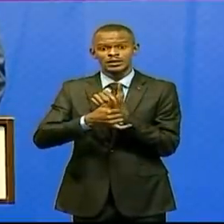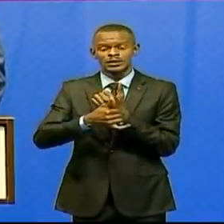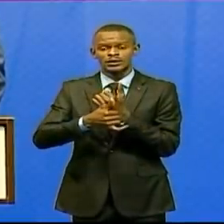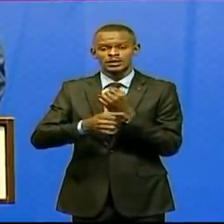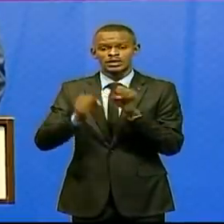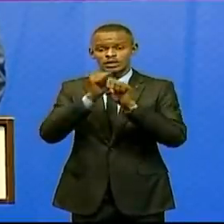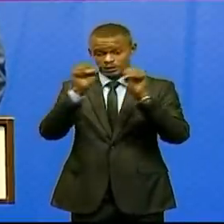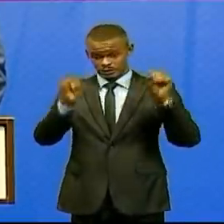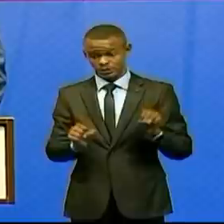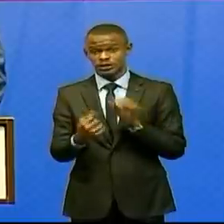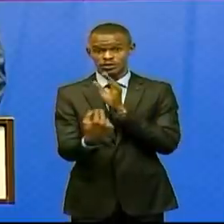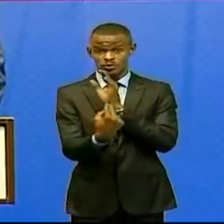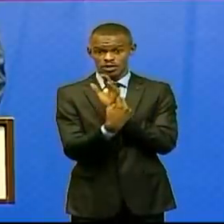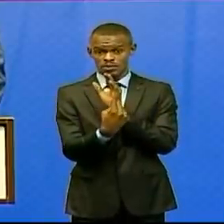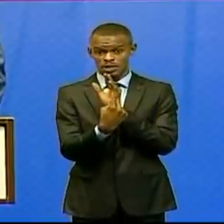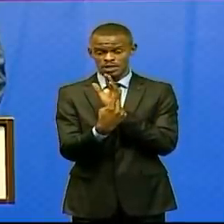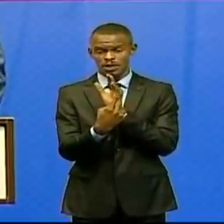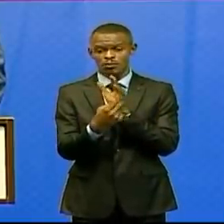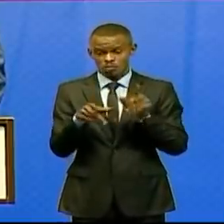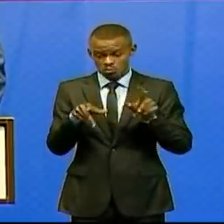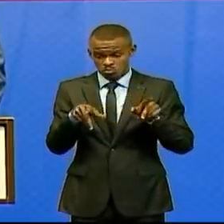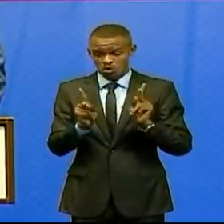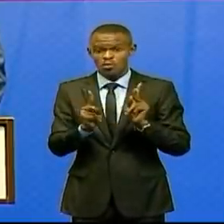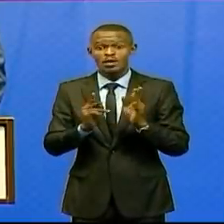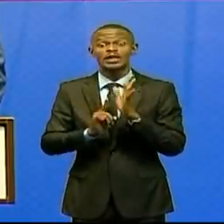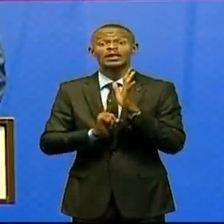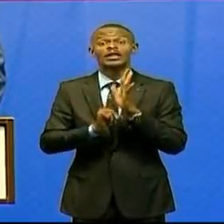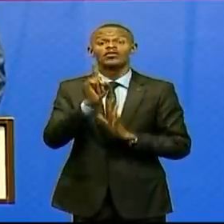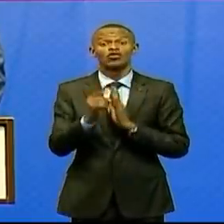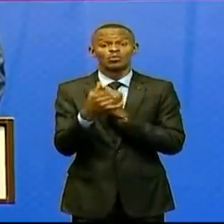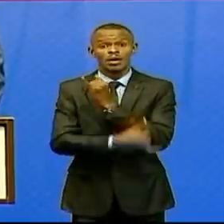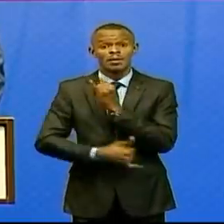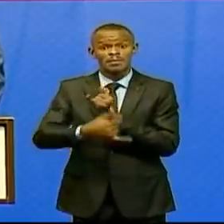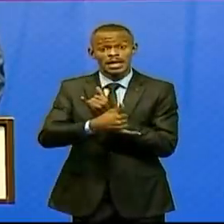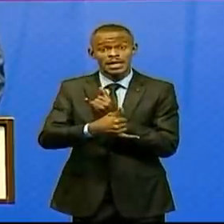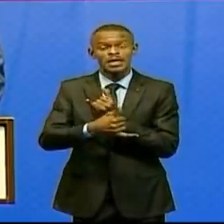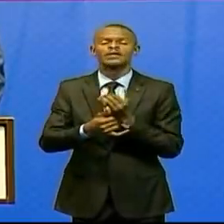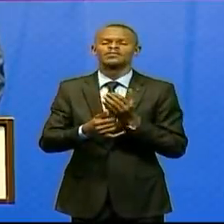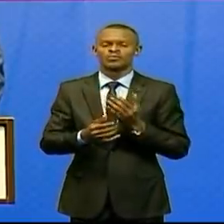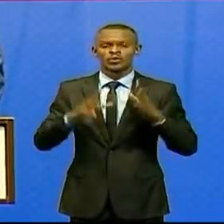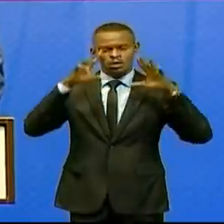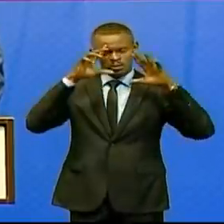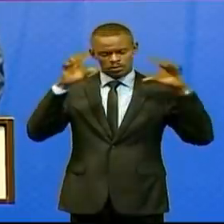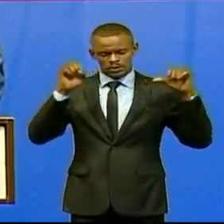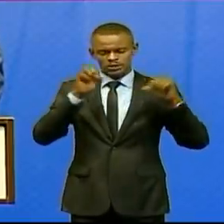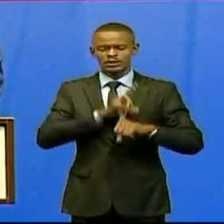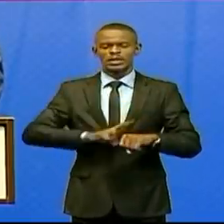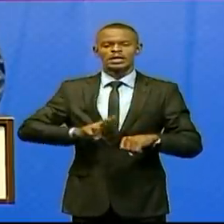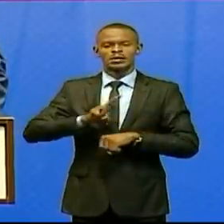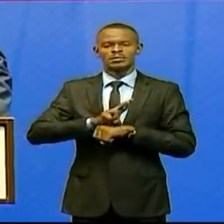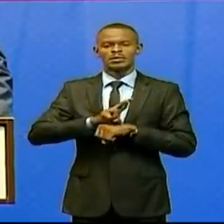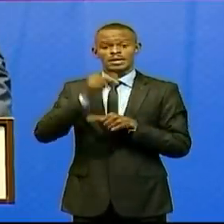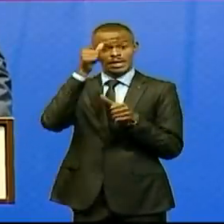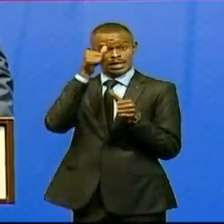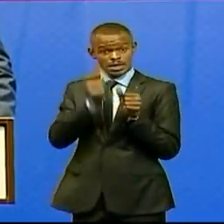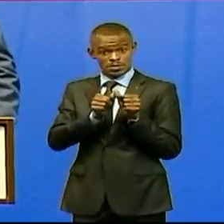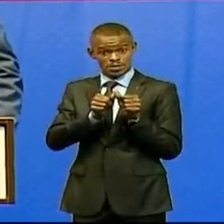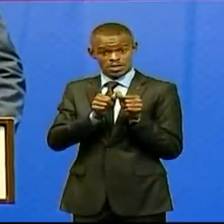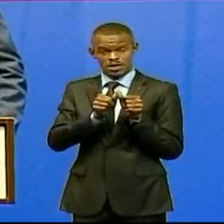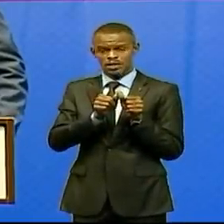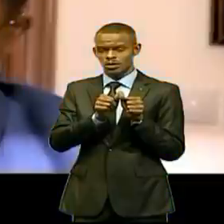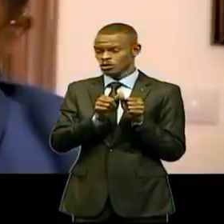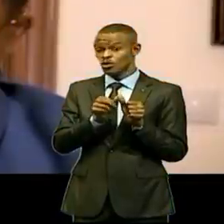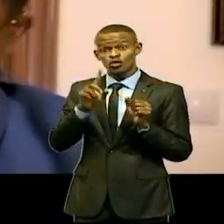développement, le président de la République a rappelé l'urgence pour le gouvernement de donner un coup